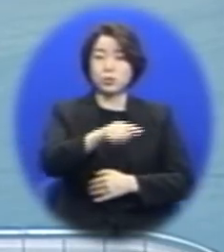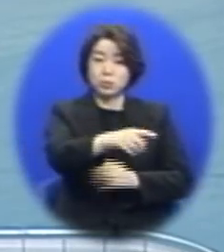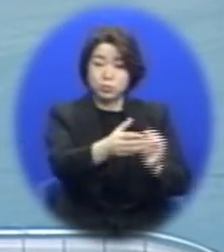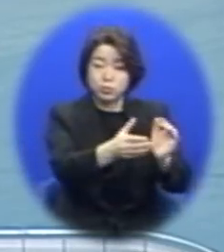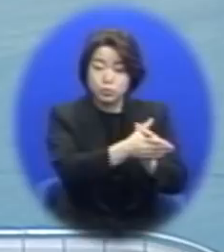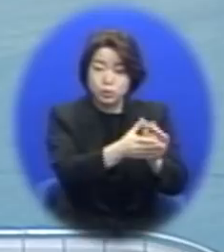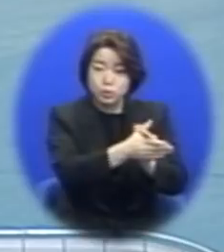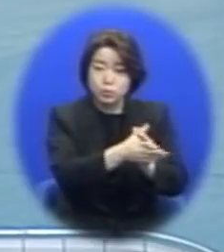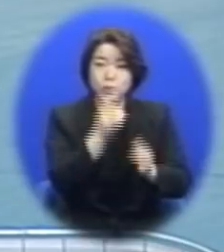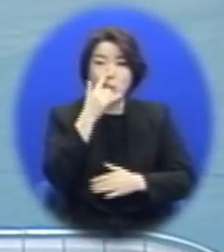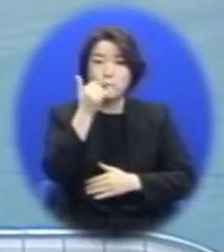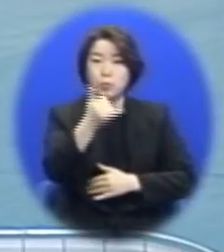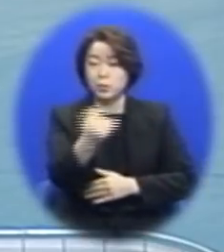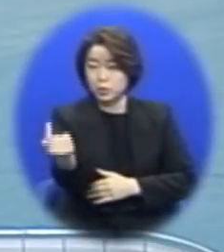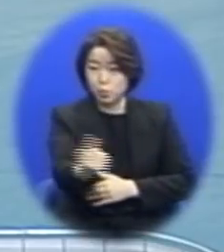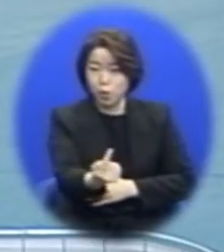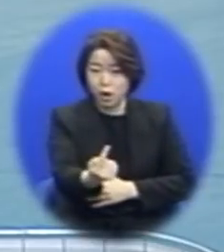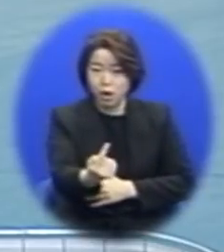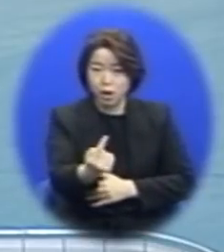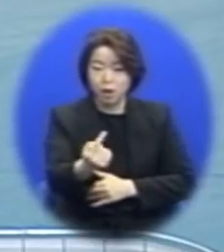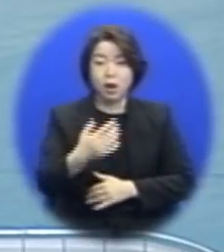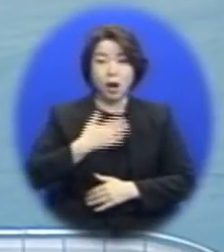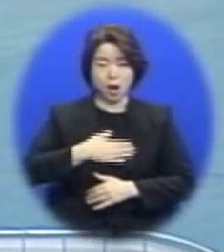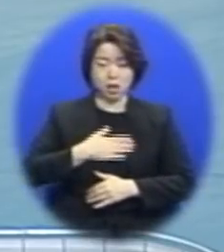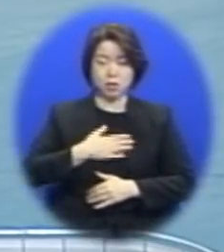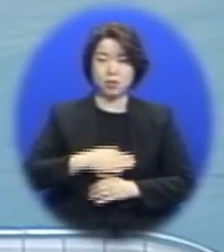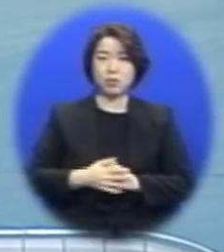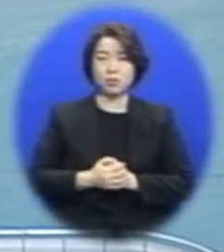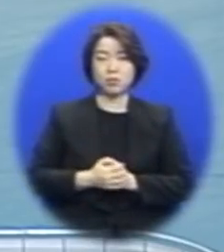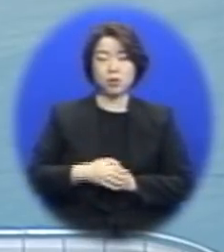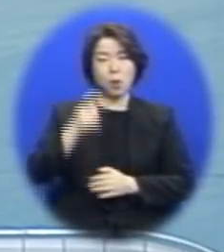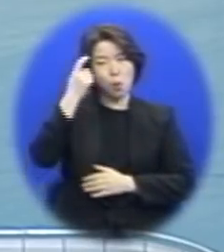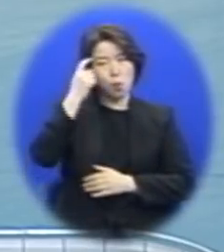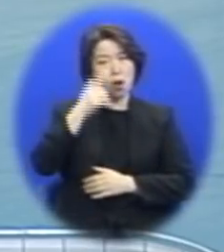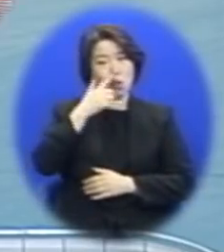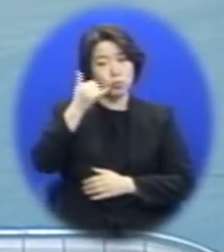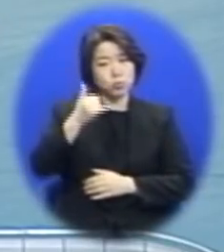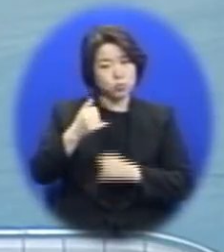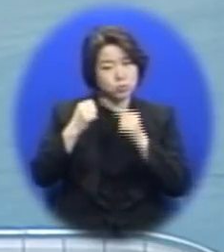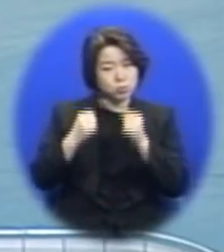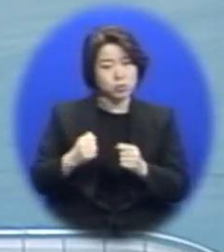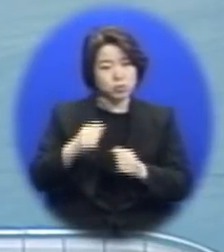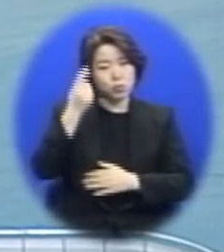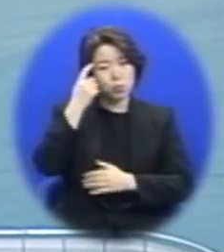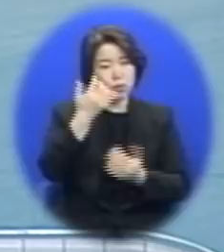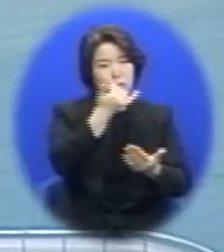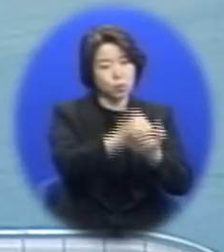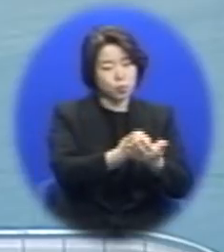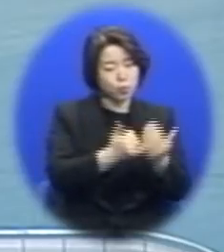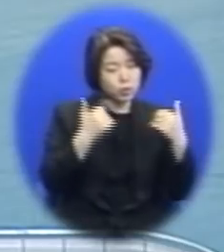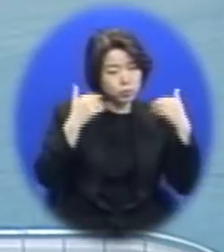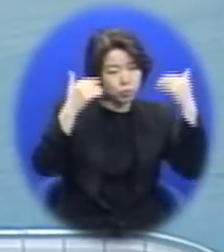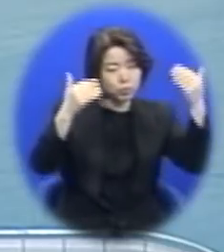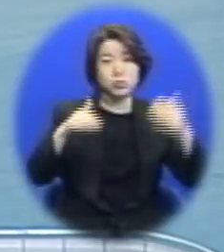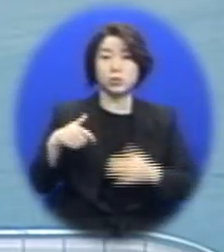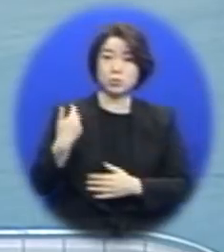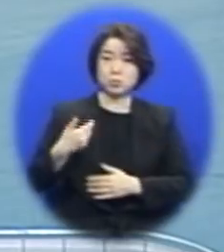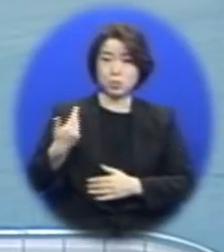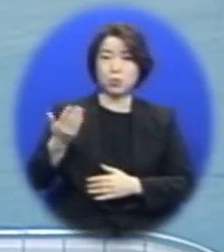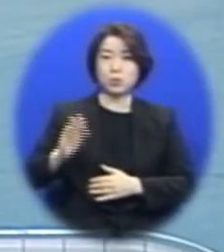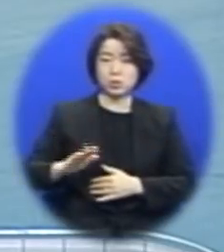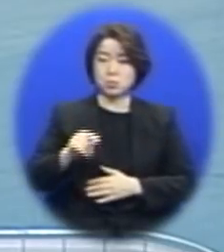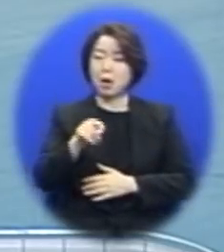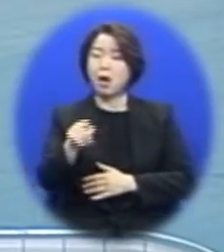친구의 부모님이 와 계신 것을 알았어요. 왜 부모님이 계신데 고아원에서 자랐는지는 모르겠지만